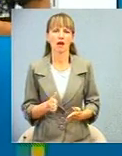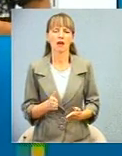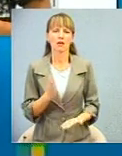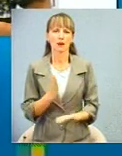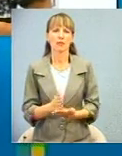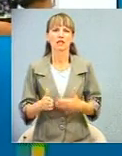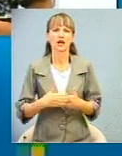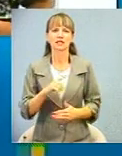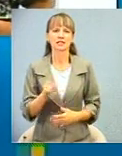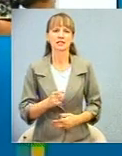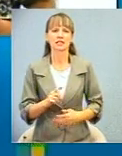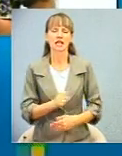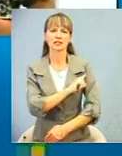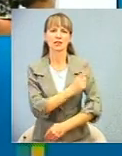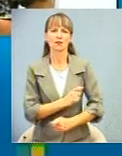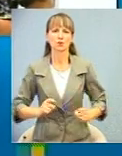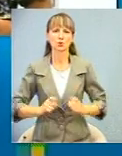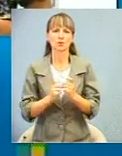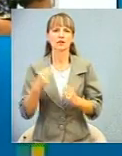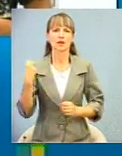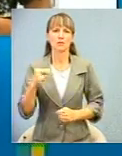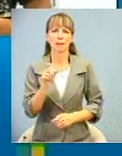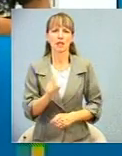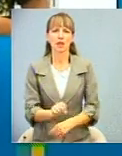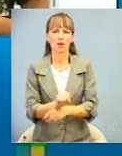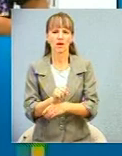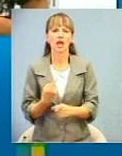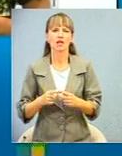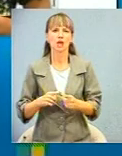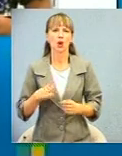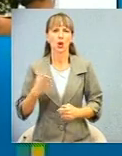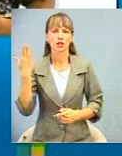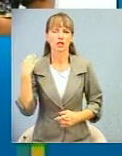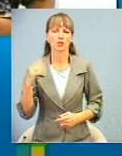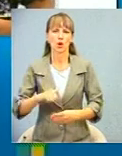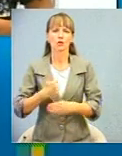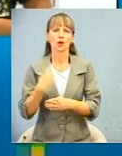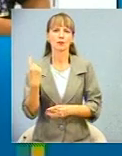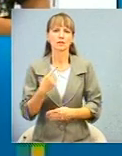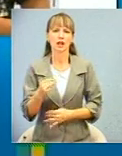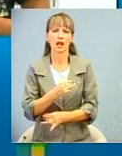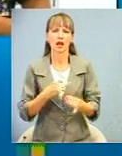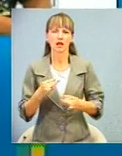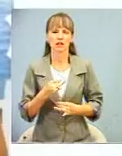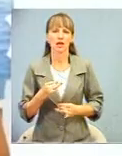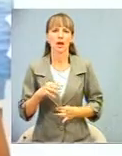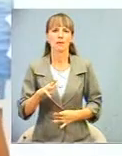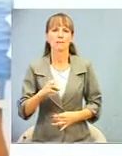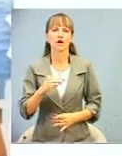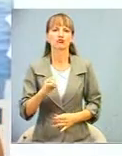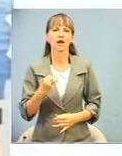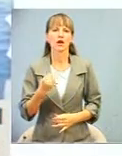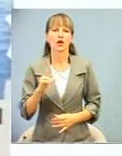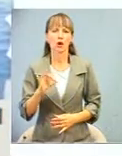за силові сутички з запорізькими мітингувальниками, це колишній очільник обласної ради Віктор Межейко. Інші